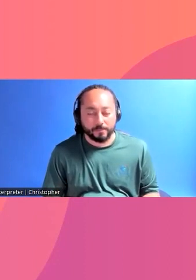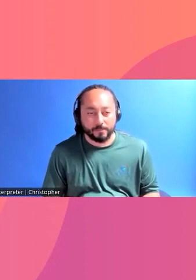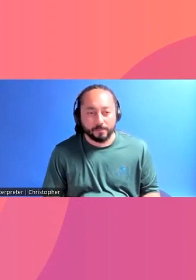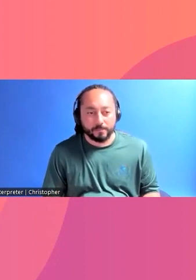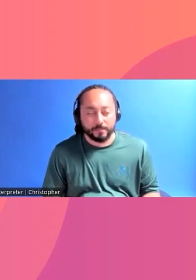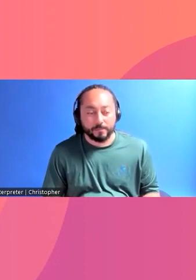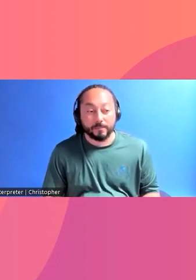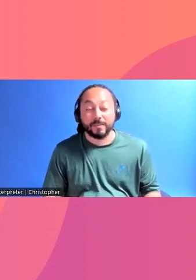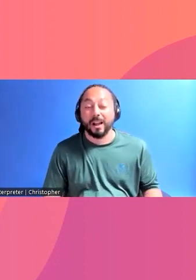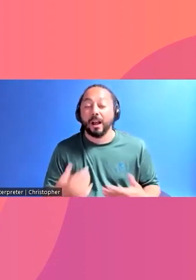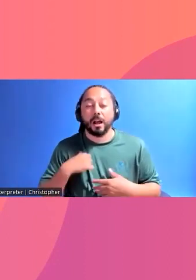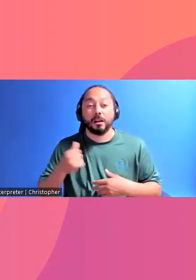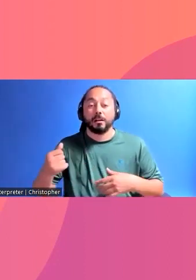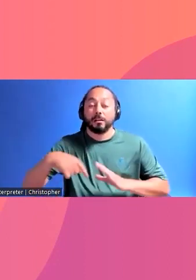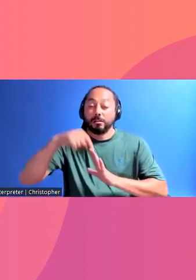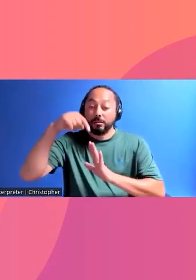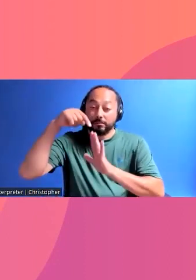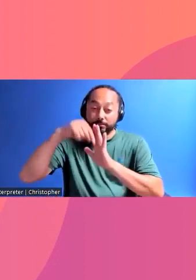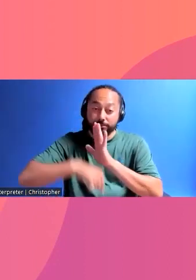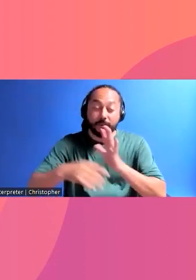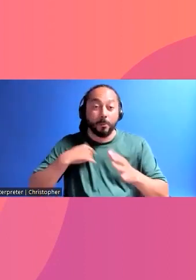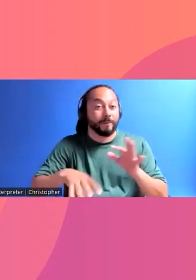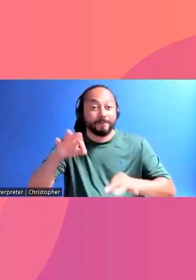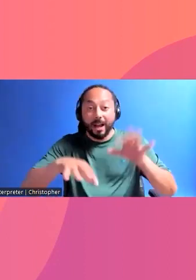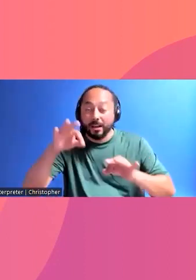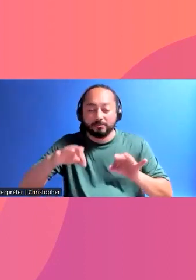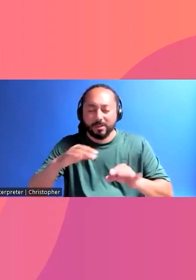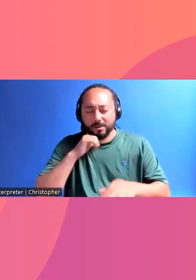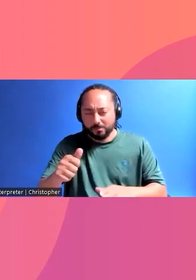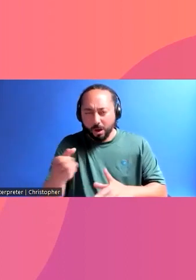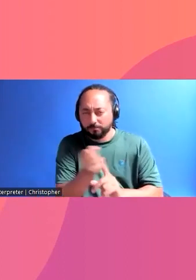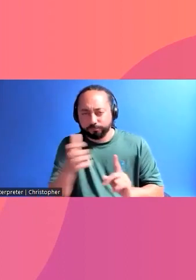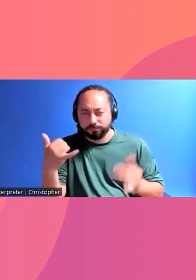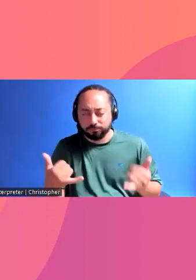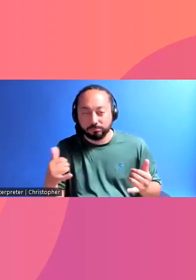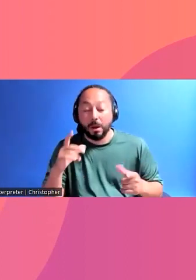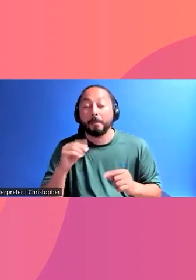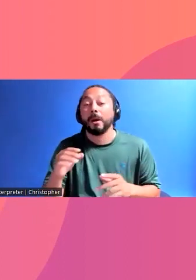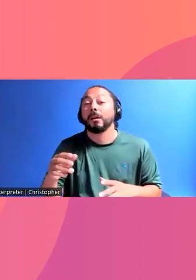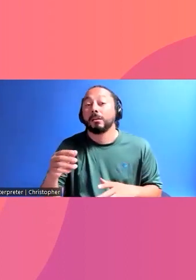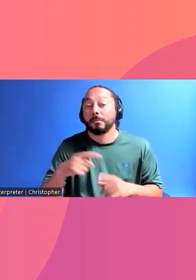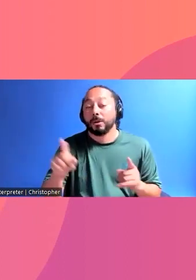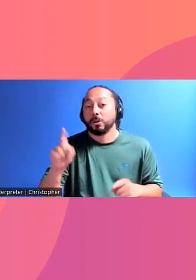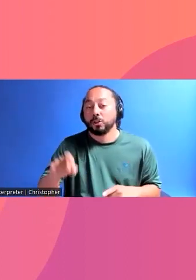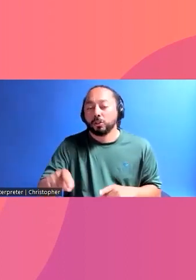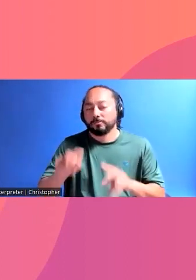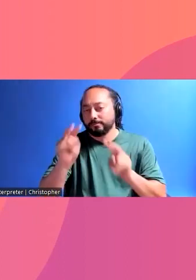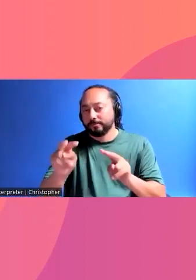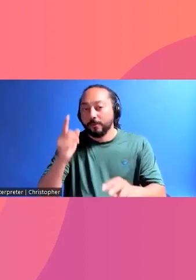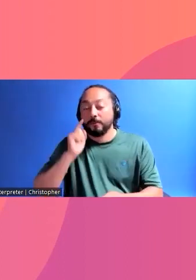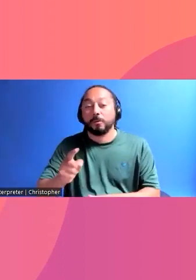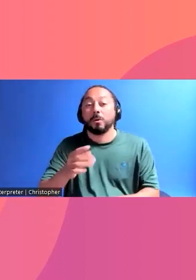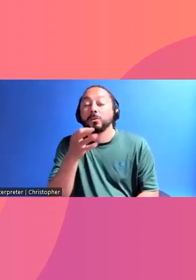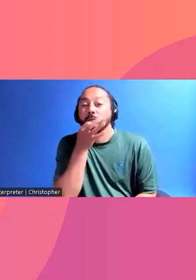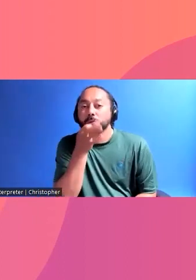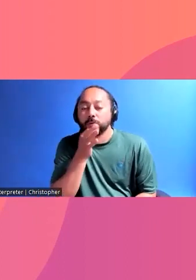Bon, je ne vais pas rentrer dans les détails concernant les conclusions, mais cependant, je vous encourage à garder un œil